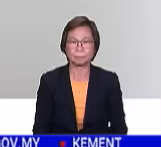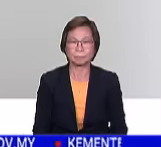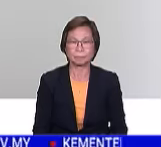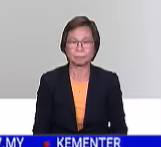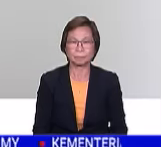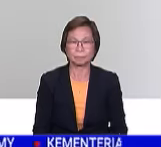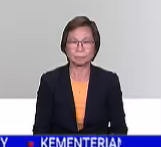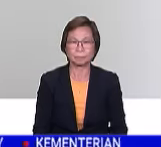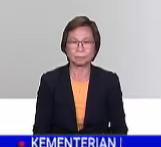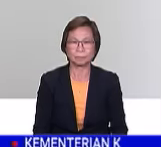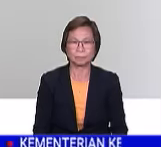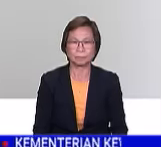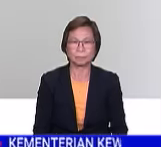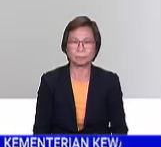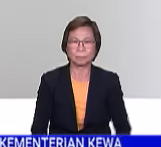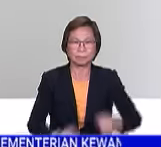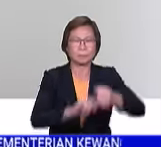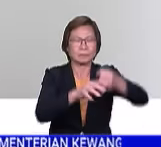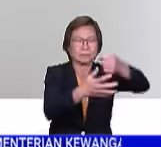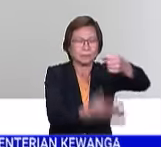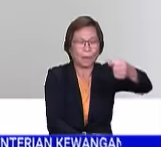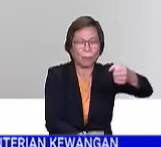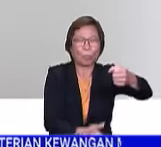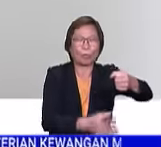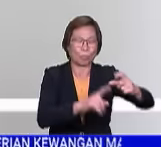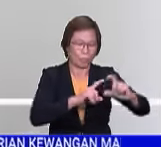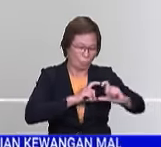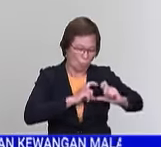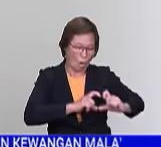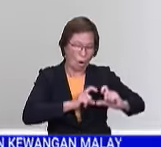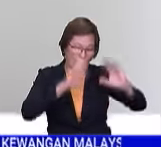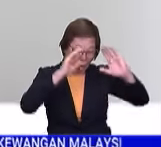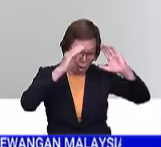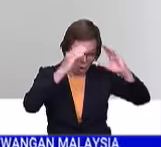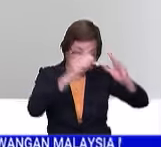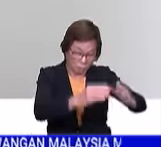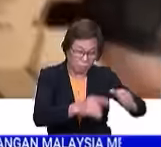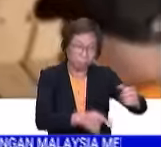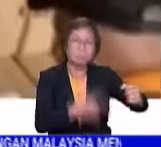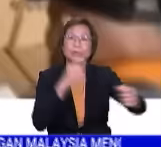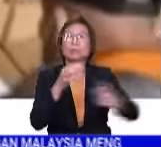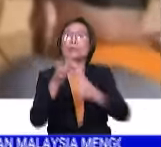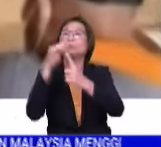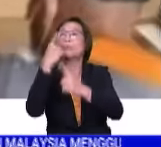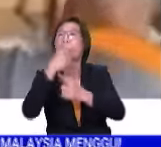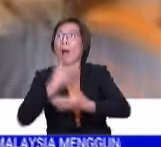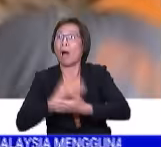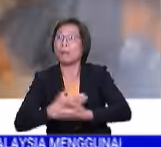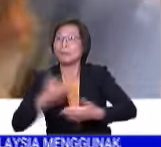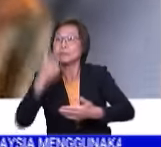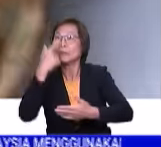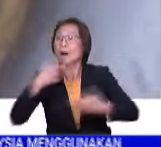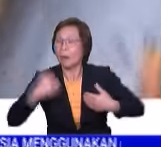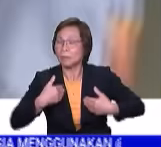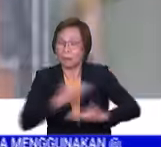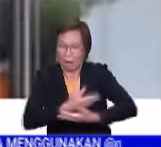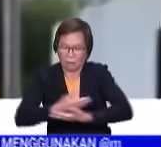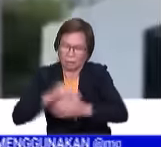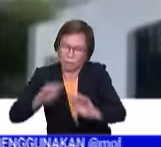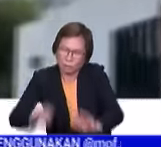Bagi tabung prihatin, kita khususkan kepada mereka yang mempunyai anak yang kecil dahulu, sebab saya